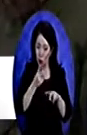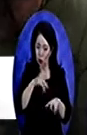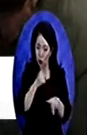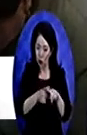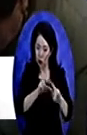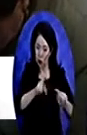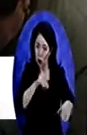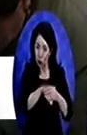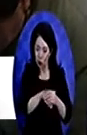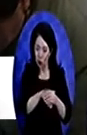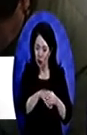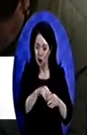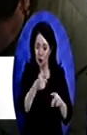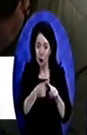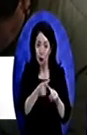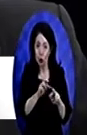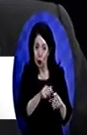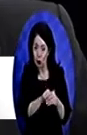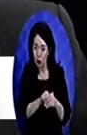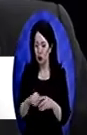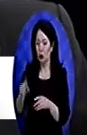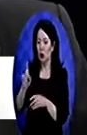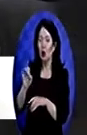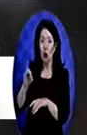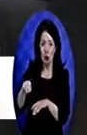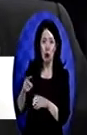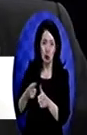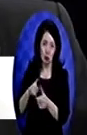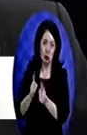болох боломжтой болно. Гэхдээ хуулийн төслийн зарим өөрчлөлтийг